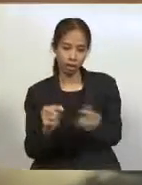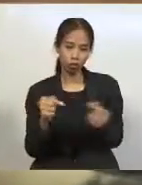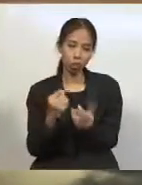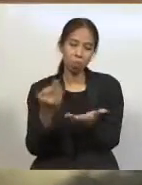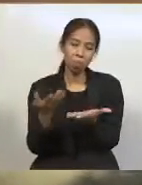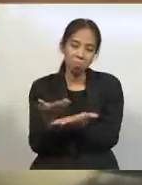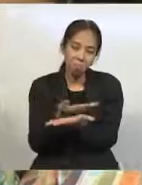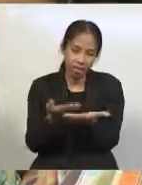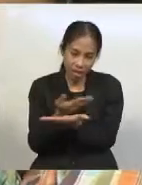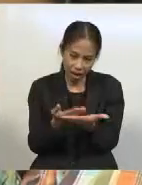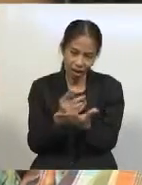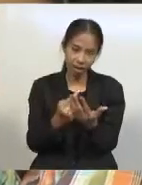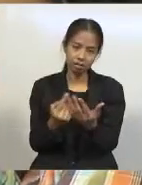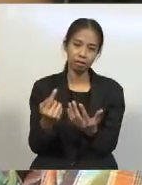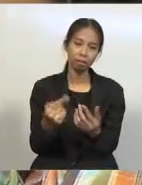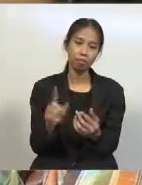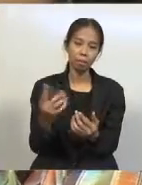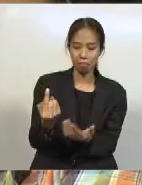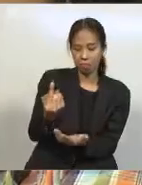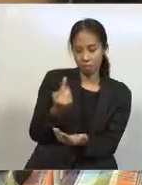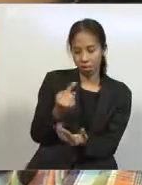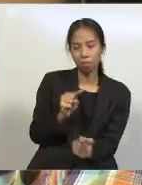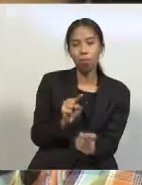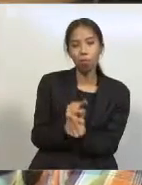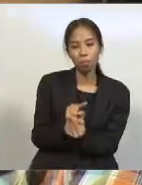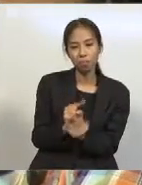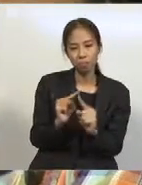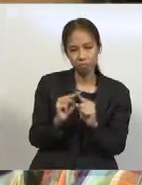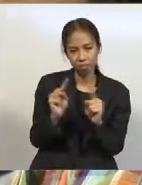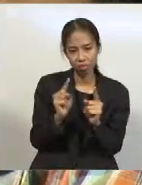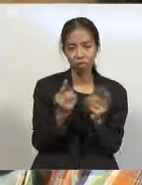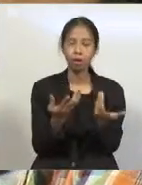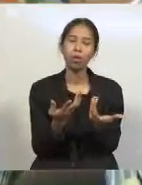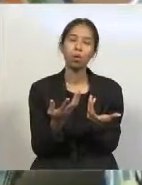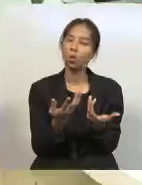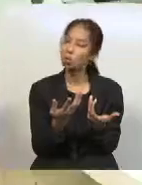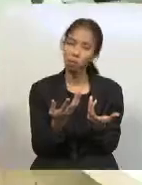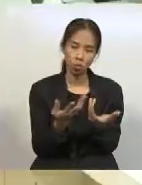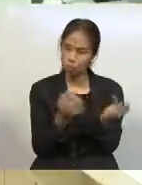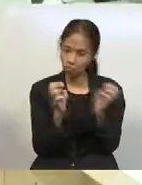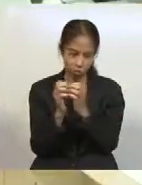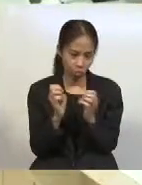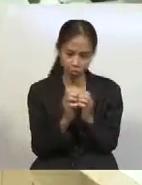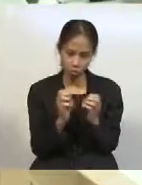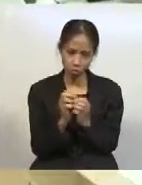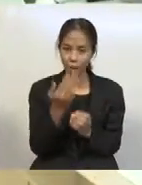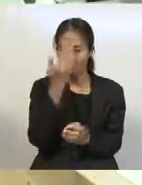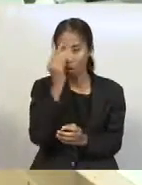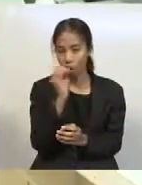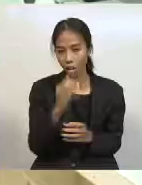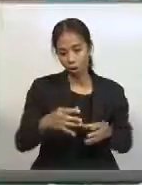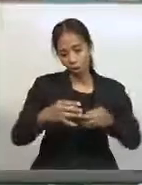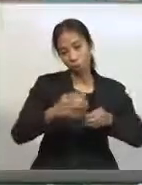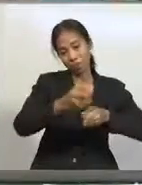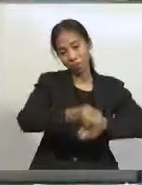ารัฐมนตรีรับเรื่องแทนค่ะแต่ก็เกิดเหตุวุ่นวายขึ้นค่ะคุณผู้ชมคะเมื่อกลุ่มเกษตรกรบุ